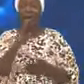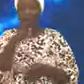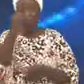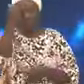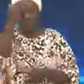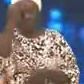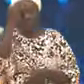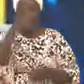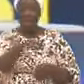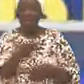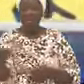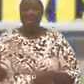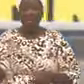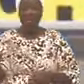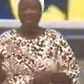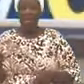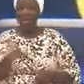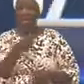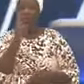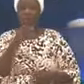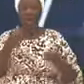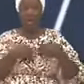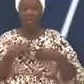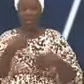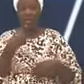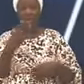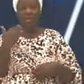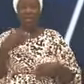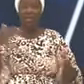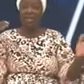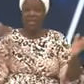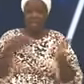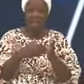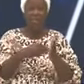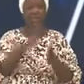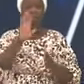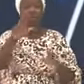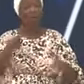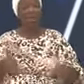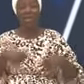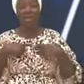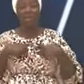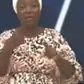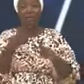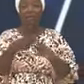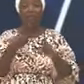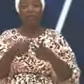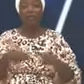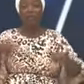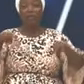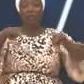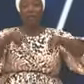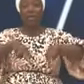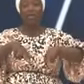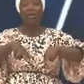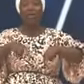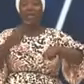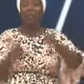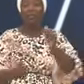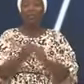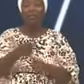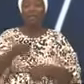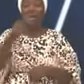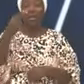avez tous eu que quelques à 10 contre ta vie de la vallée le très haut